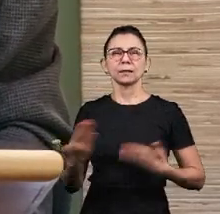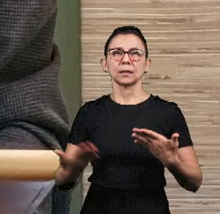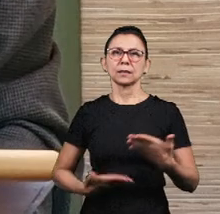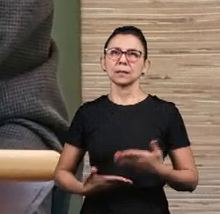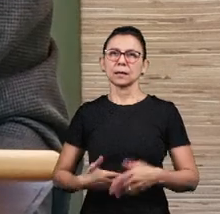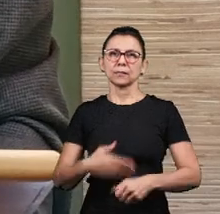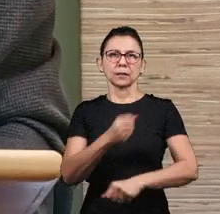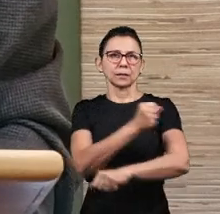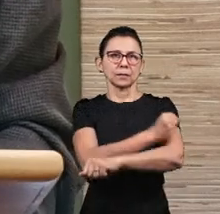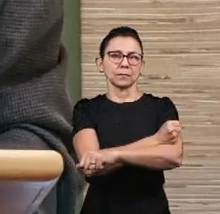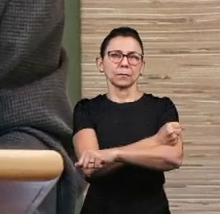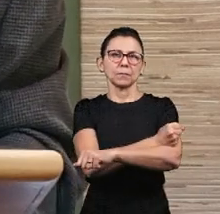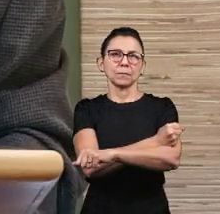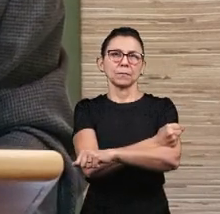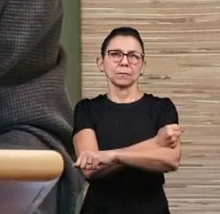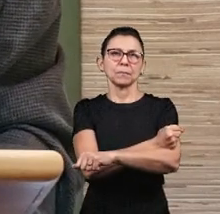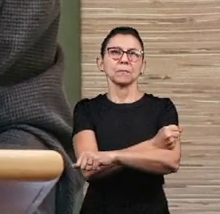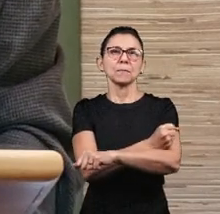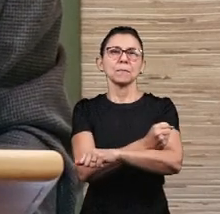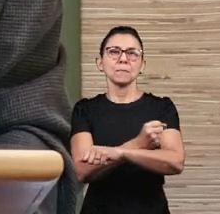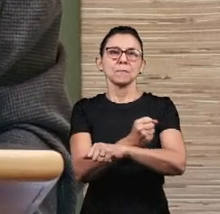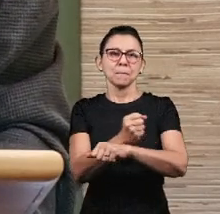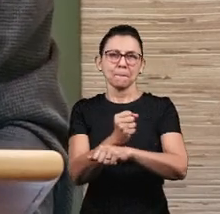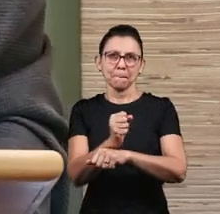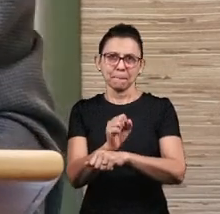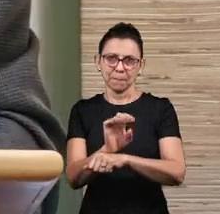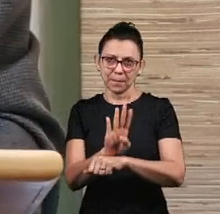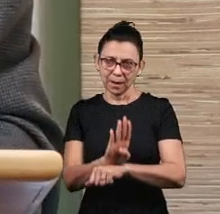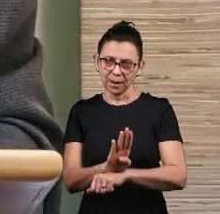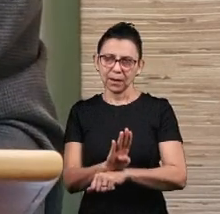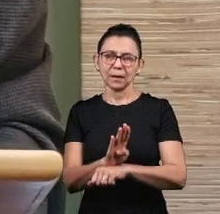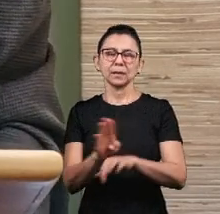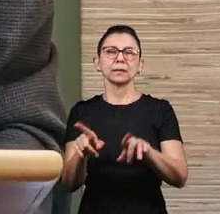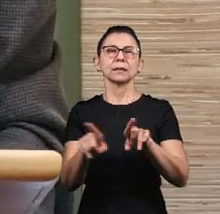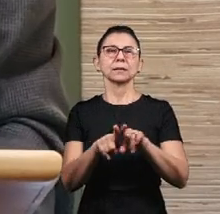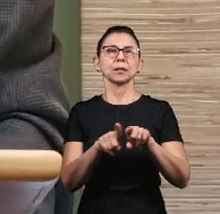l'Assemblée, d'autres dénominations, Église catholique, qui